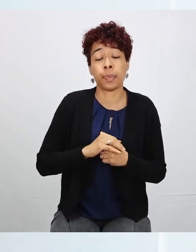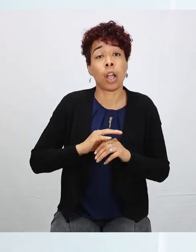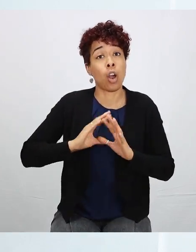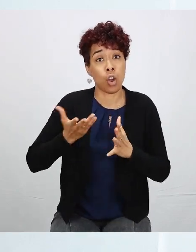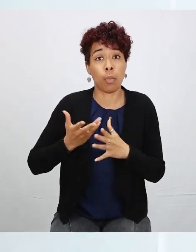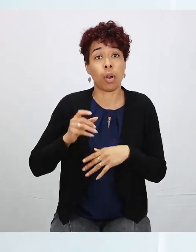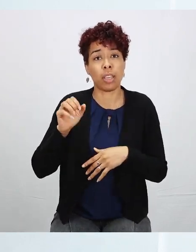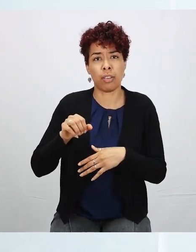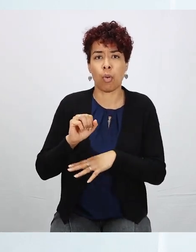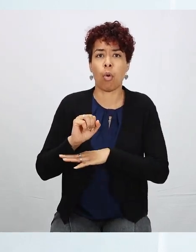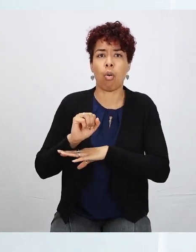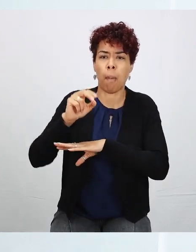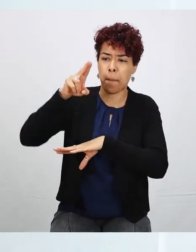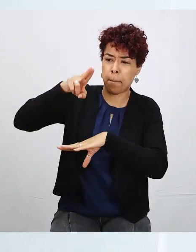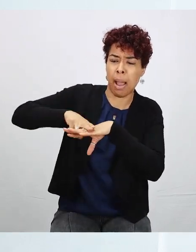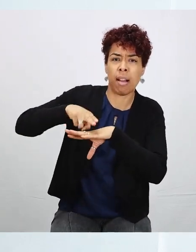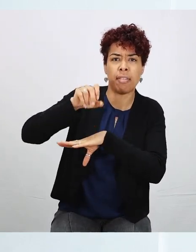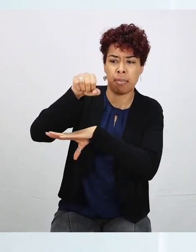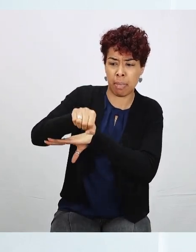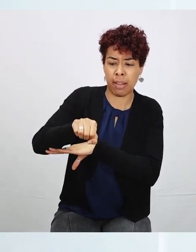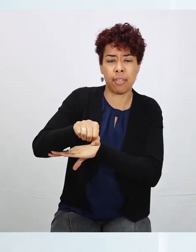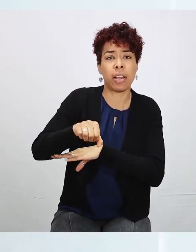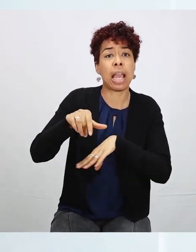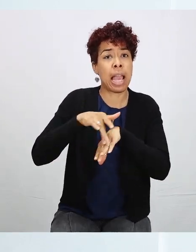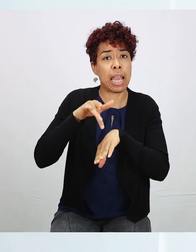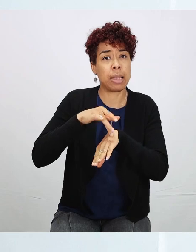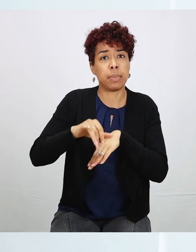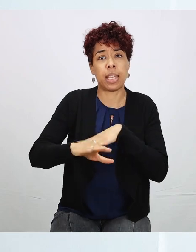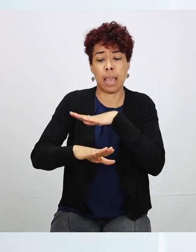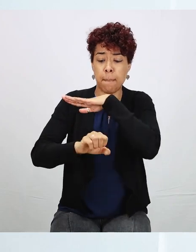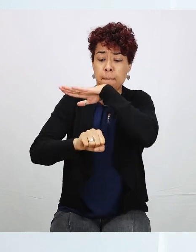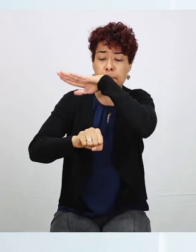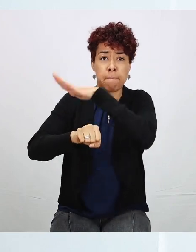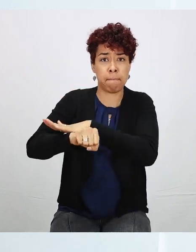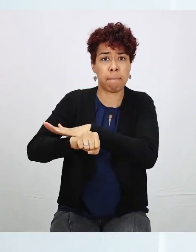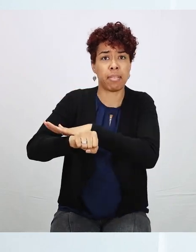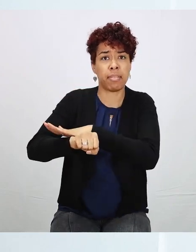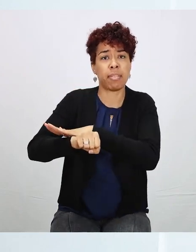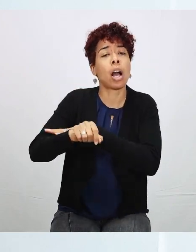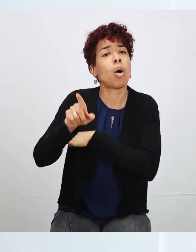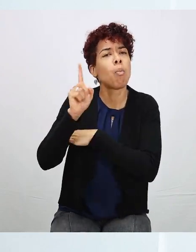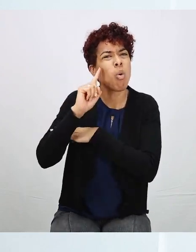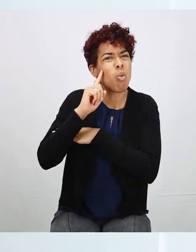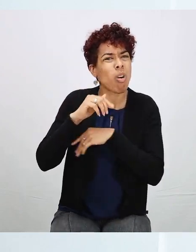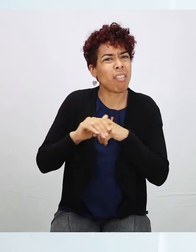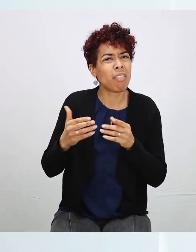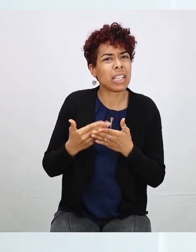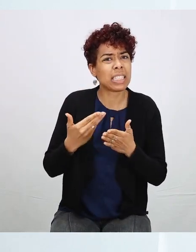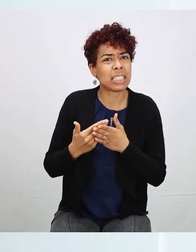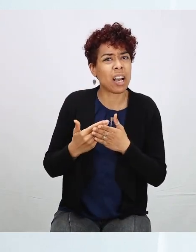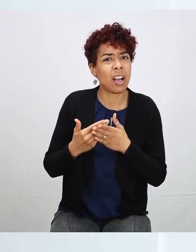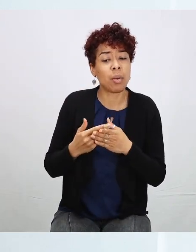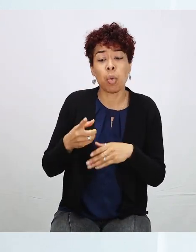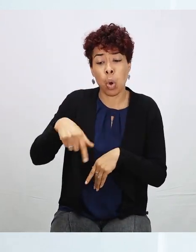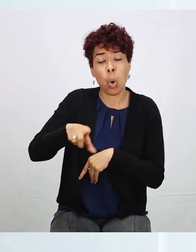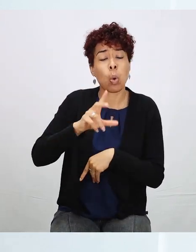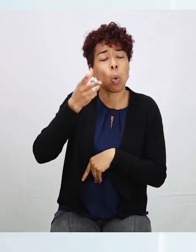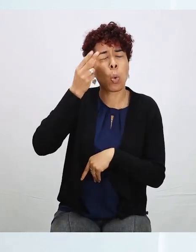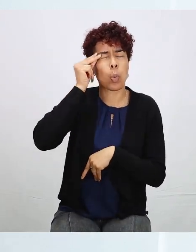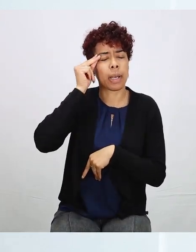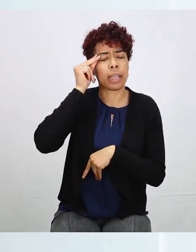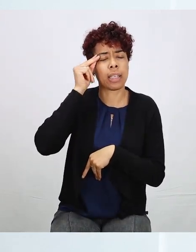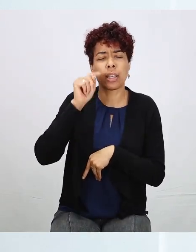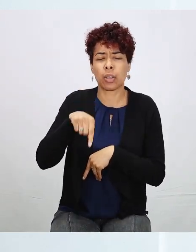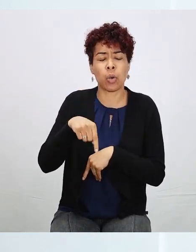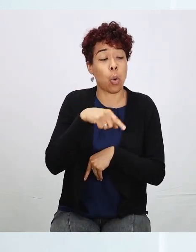font mettre par terre et puis mettre les pieds sur le cou. Et c'est Josué qui leur demande de mettre leurs pieds. Pourquoi il fait ça ? Pour qu'ils puissent saisir eh bien, qu'ils ont